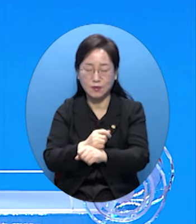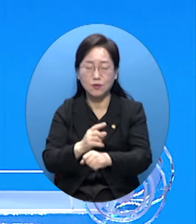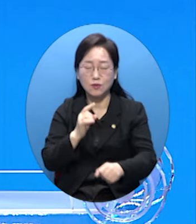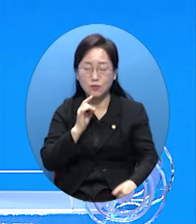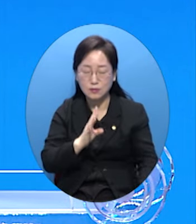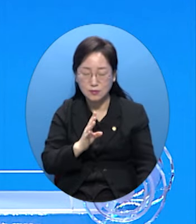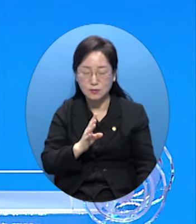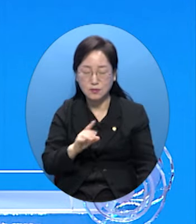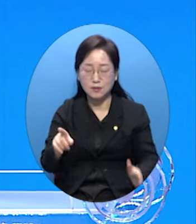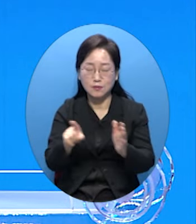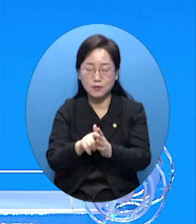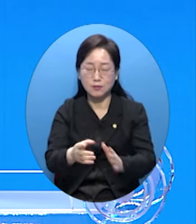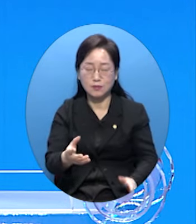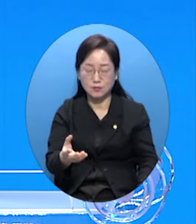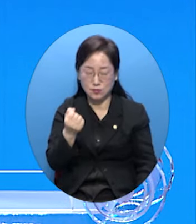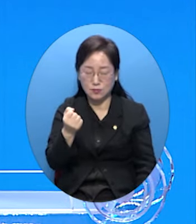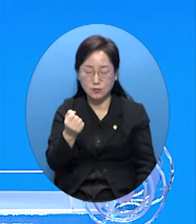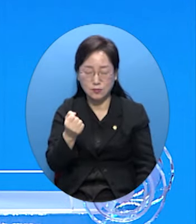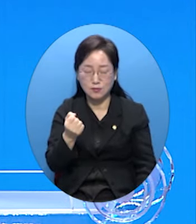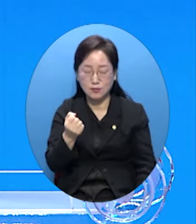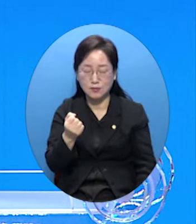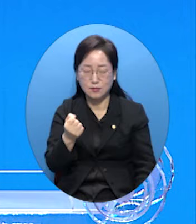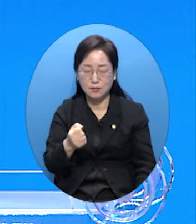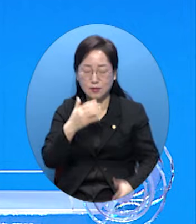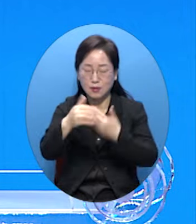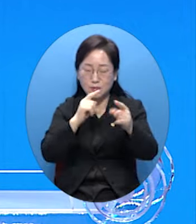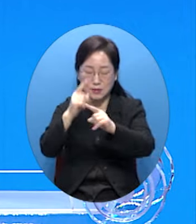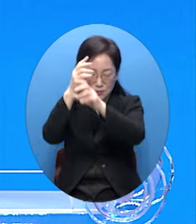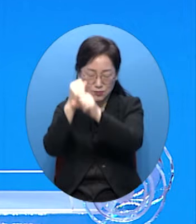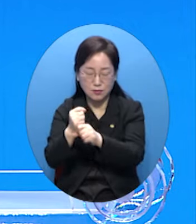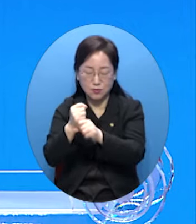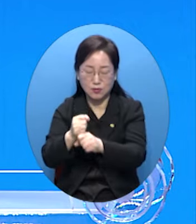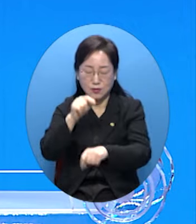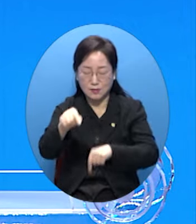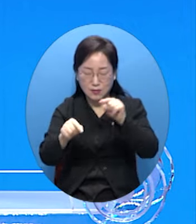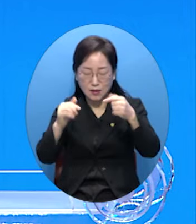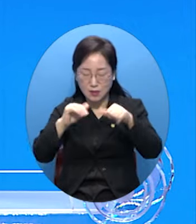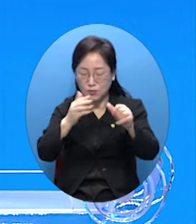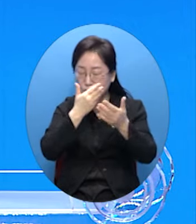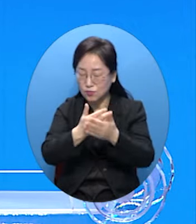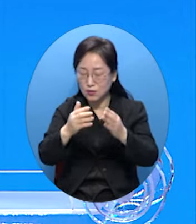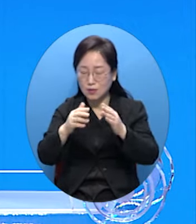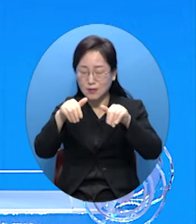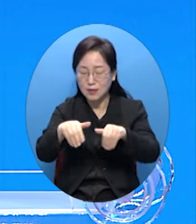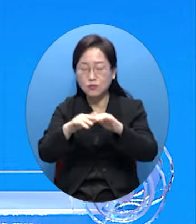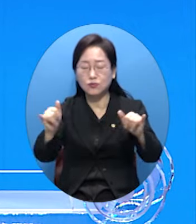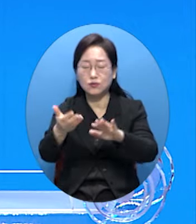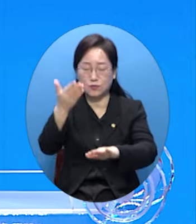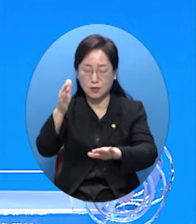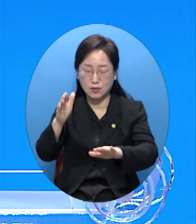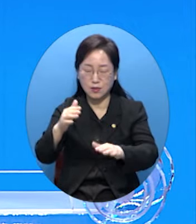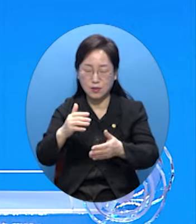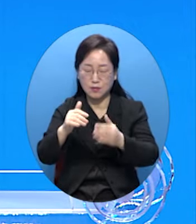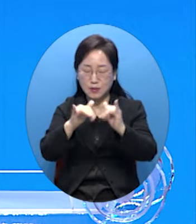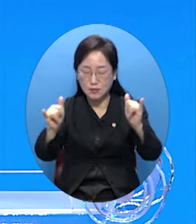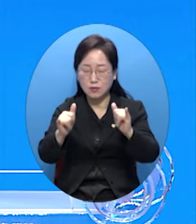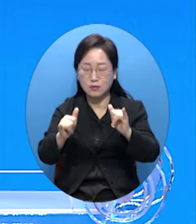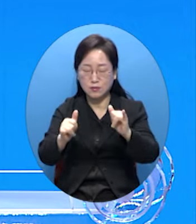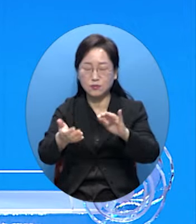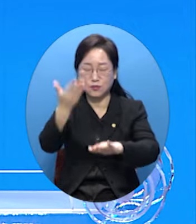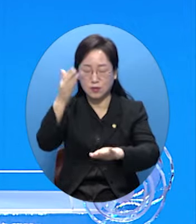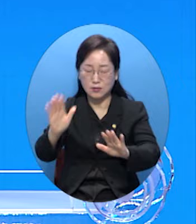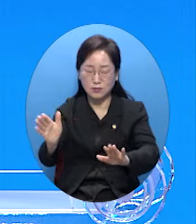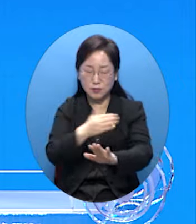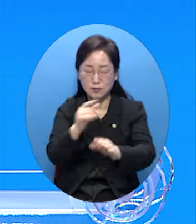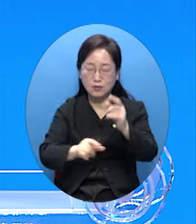오직 믿음으로 말씀 붙잡고 나가는 주님의 귀한 일꾼들 위해 주님 백성들 위해